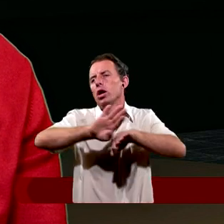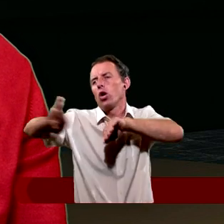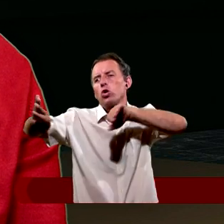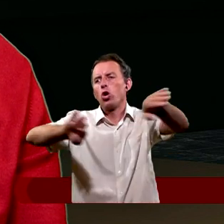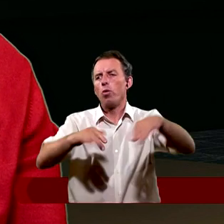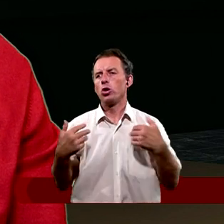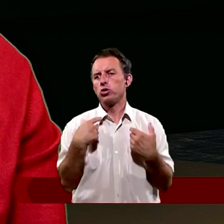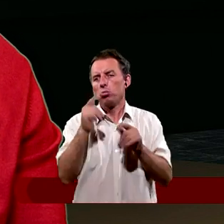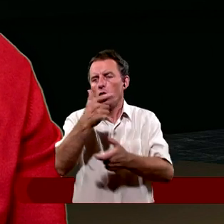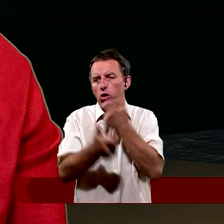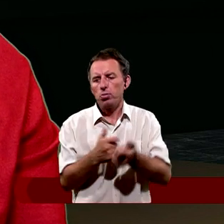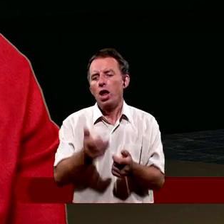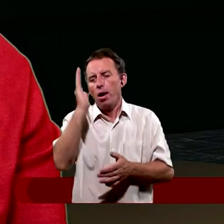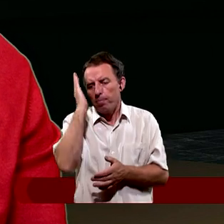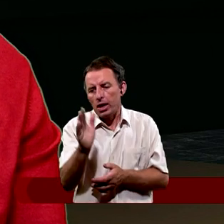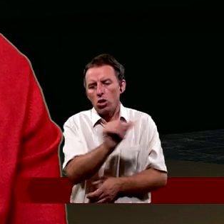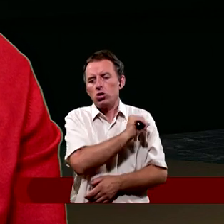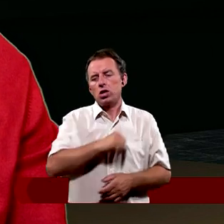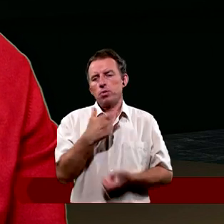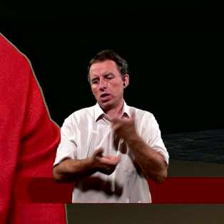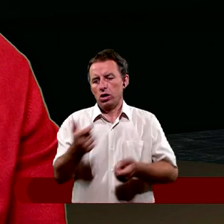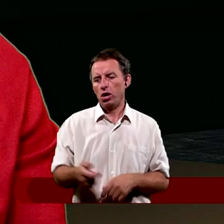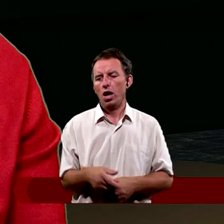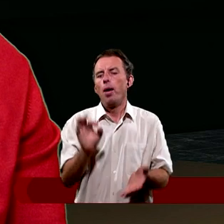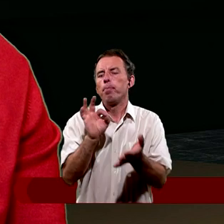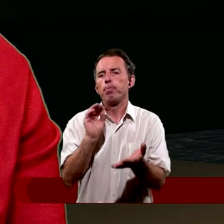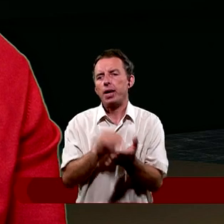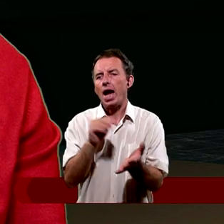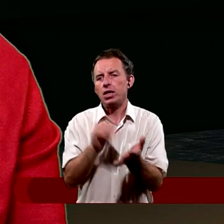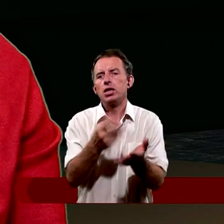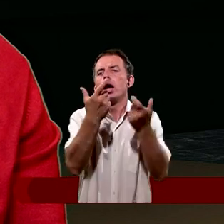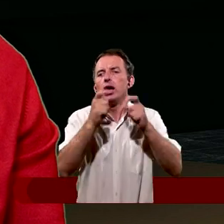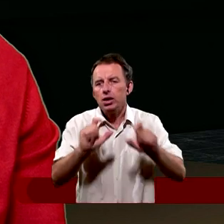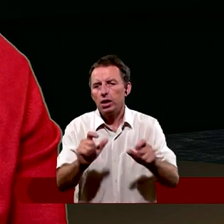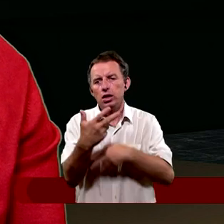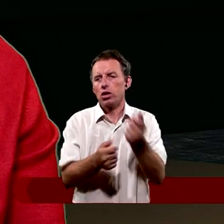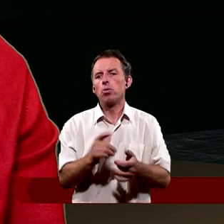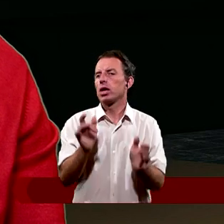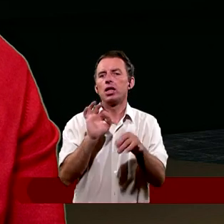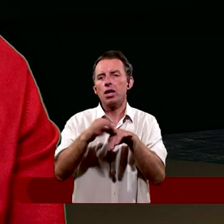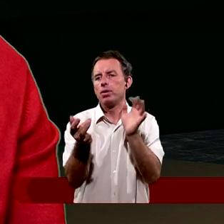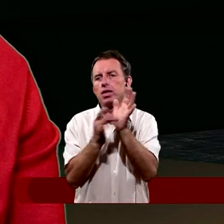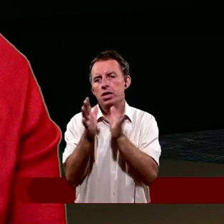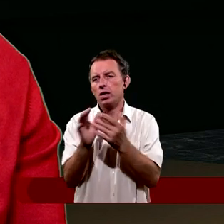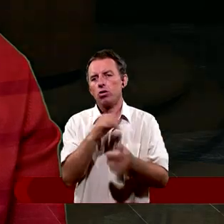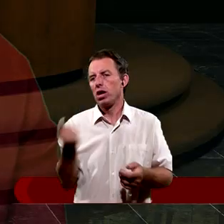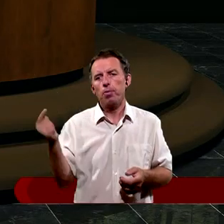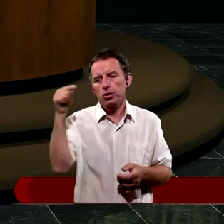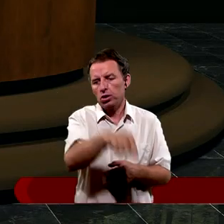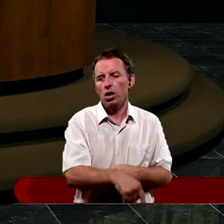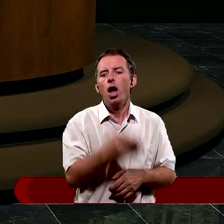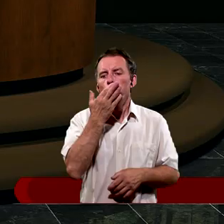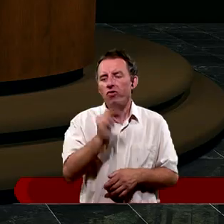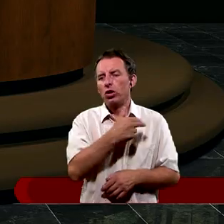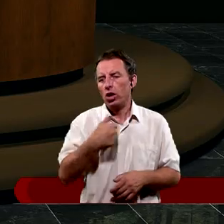Co mógł zrobić ten człowiek, będąc sam? Praktycznie nic w tej sytuacji, gdyby Jezus sam do niego nie przyszedł. Widzimy